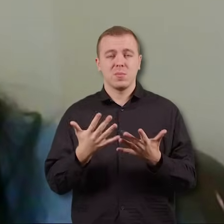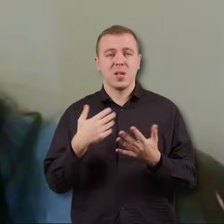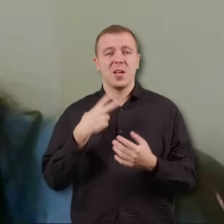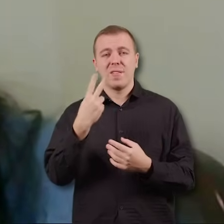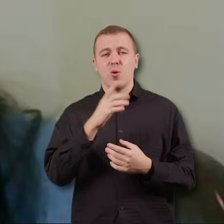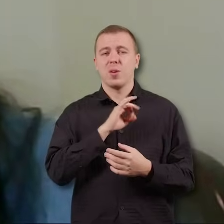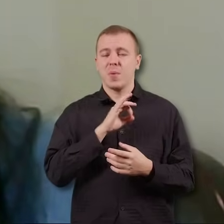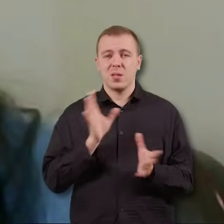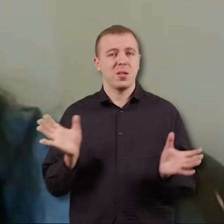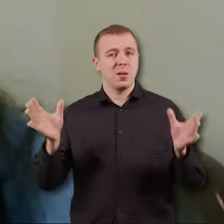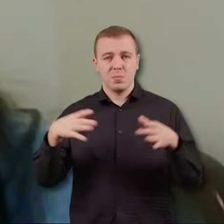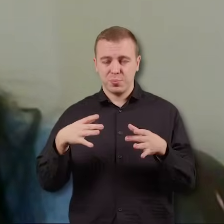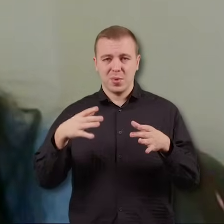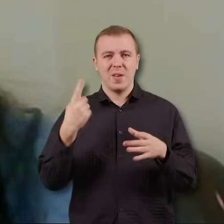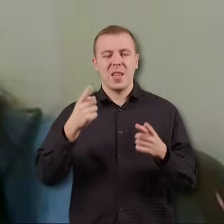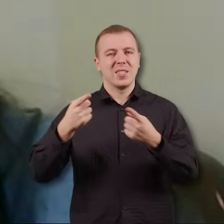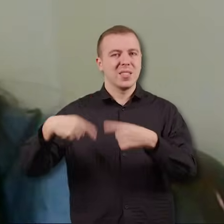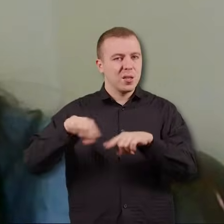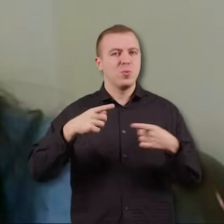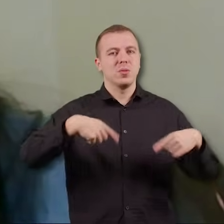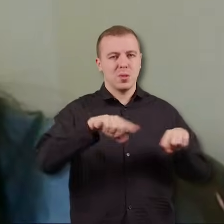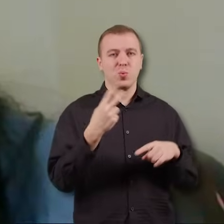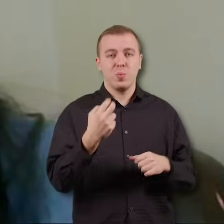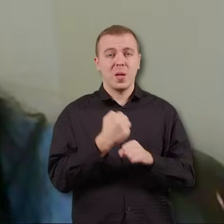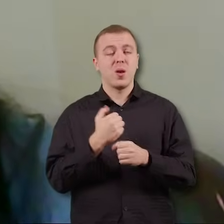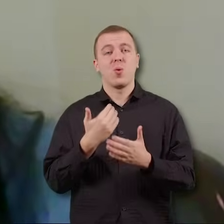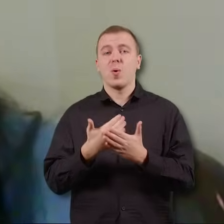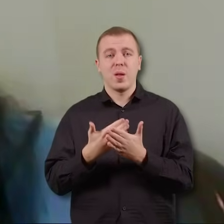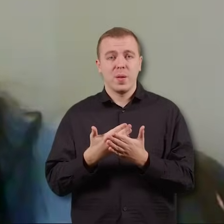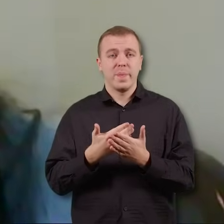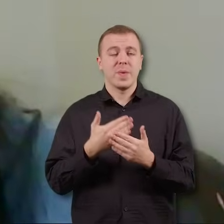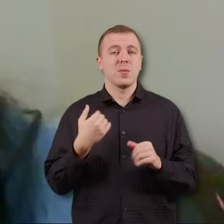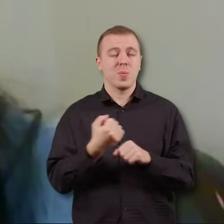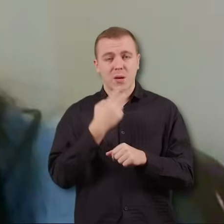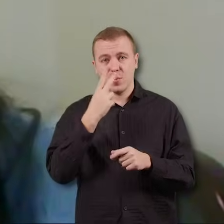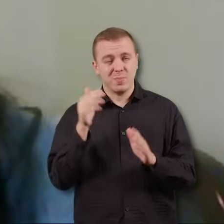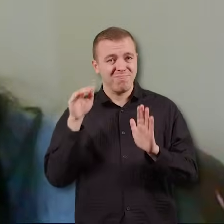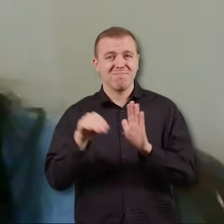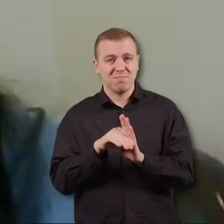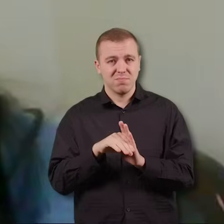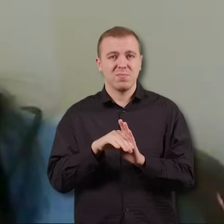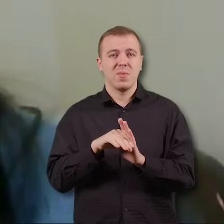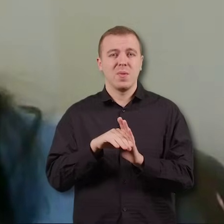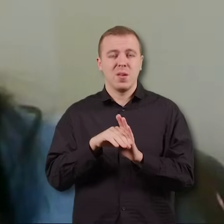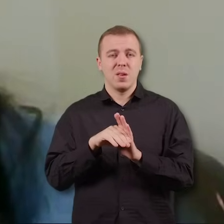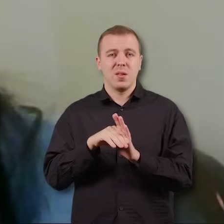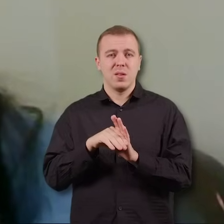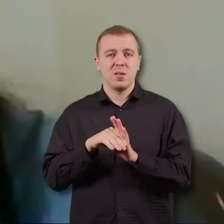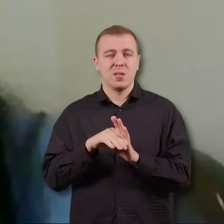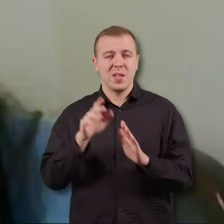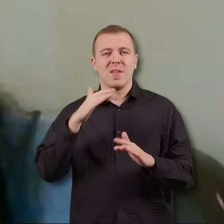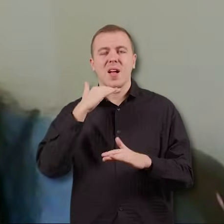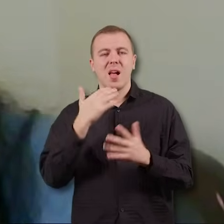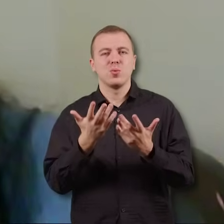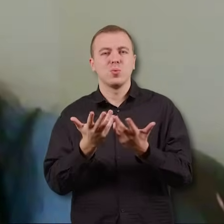dviejų gimnazijų, tai gimnazijų skyrius, dėl to, kad turime vadovautis šitais visais